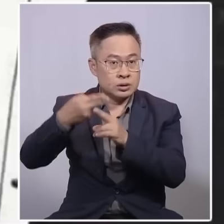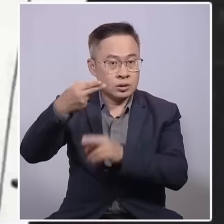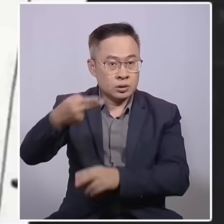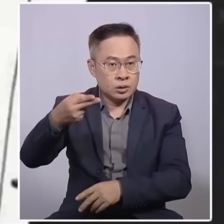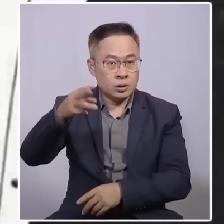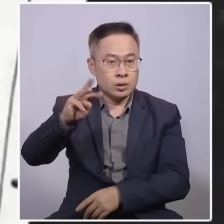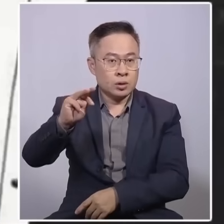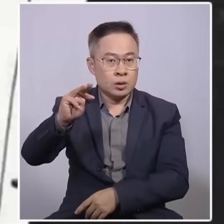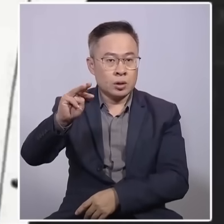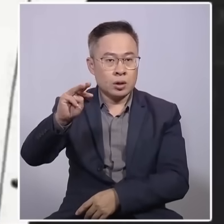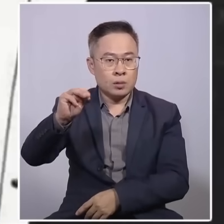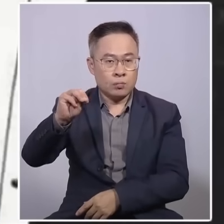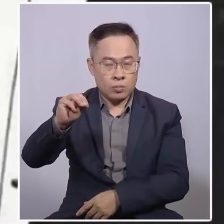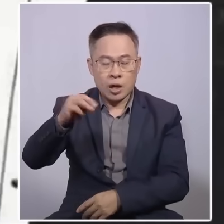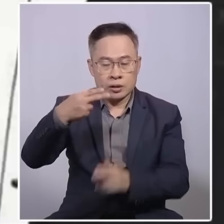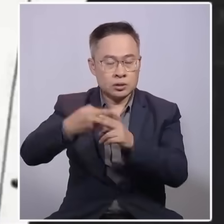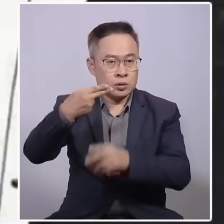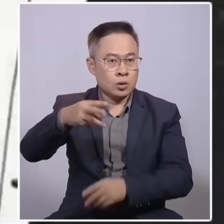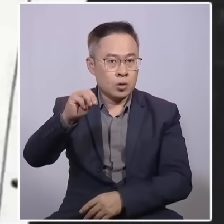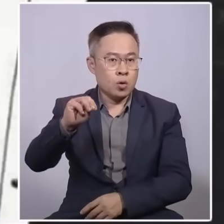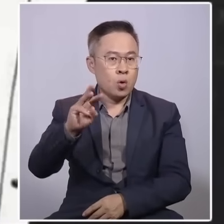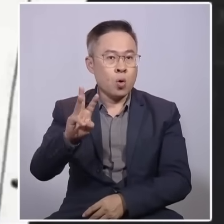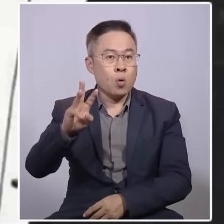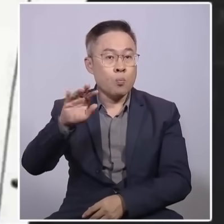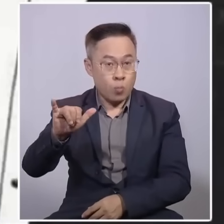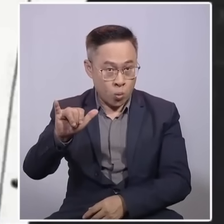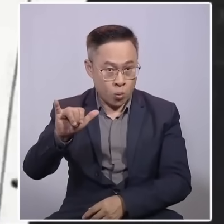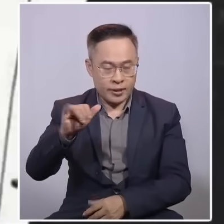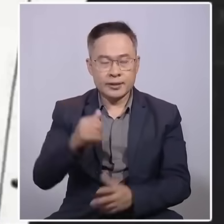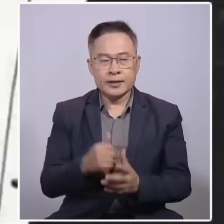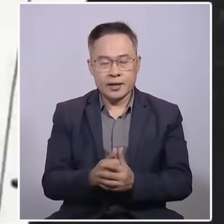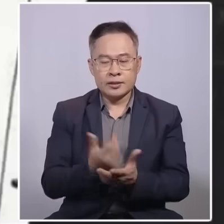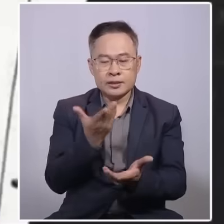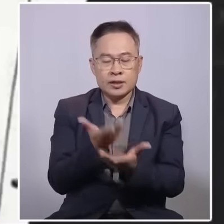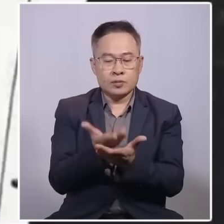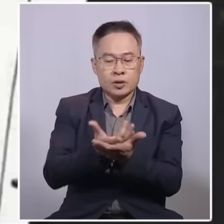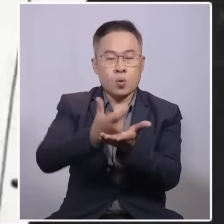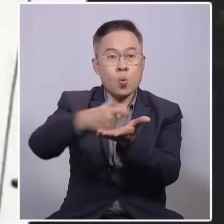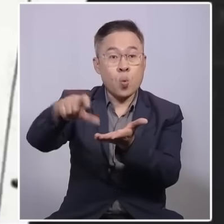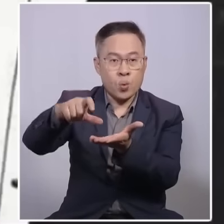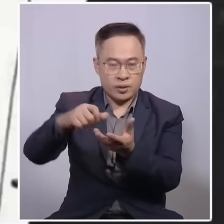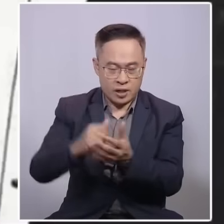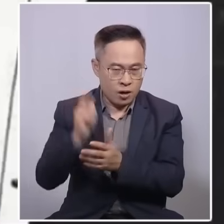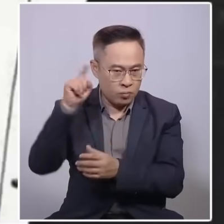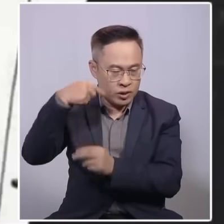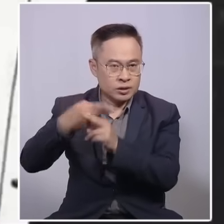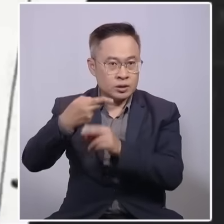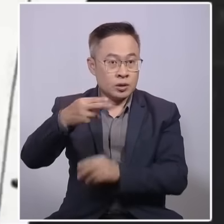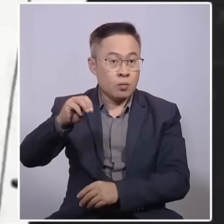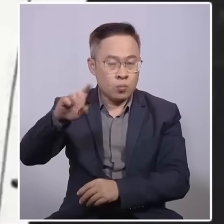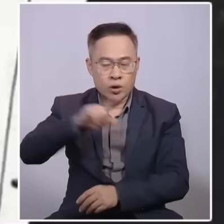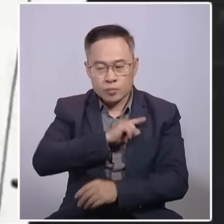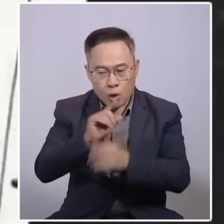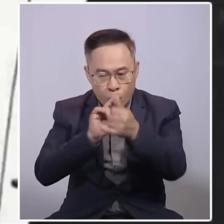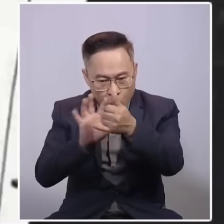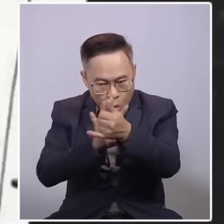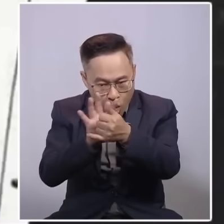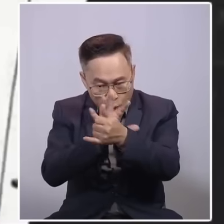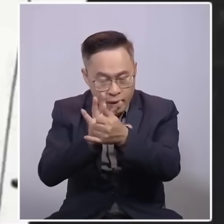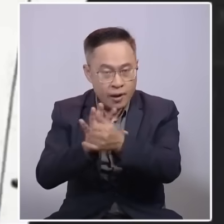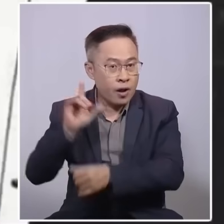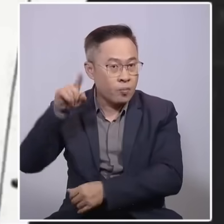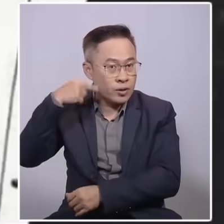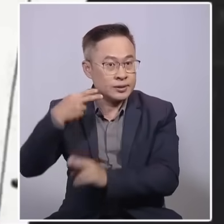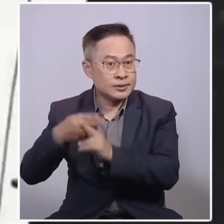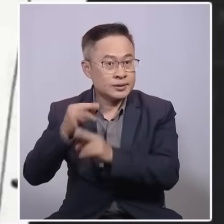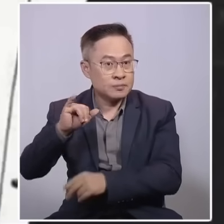หมวยนี่คือคนที่เป็นคนโอนเงินให้กับไหมที่ไหมบอกว่าเดี๋ยวถ้าเกิดว่าช่วยเสียแป้งนะเสียแป้งบอกว่าเดี๋ยวให้เงิน100,000แล้วก็จะ